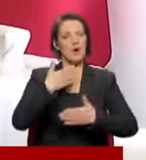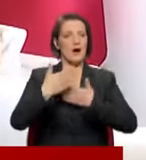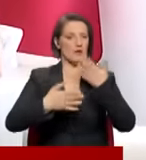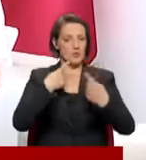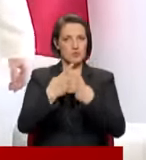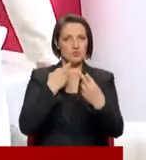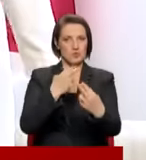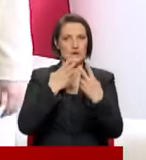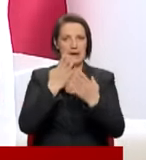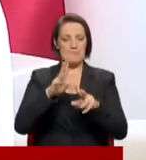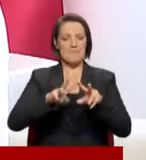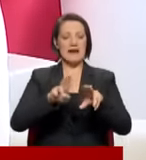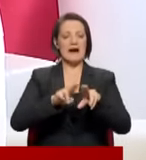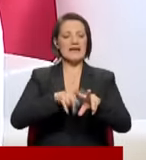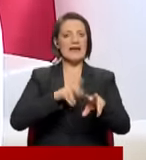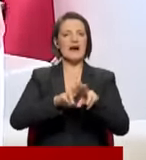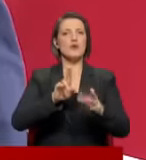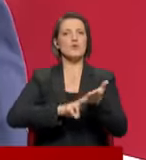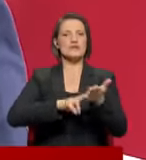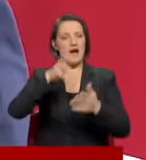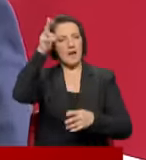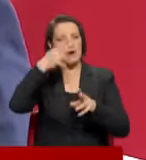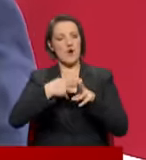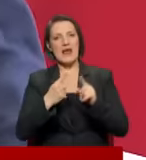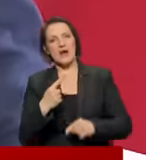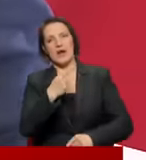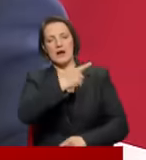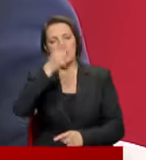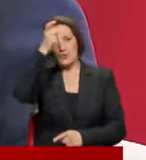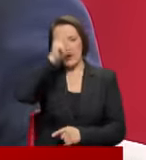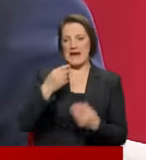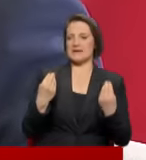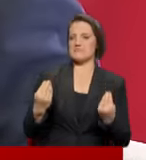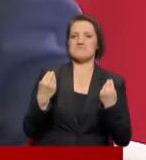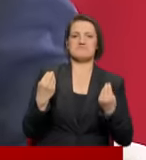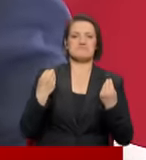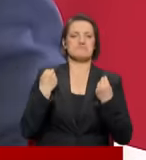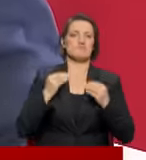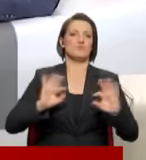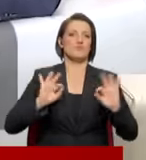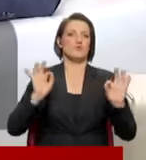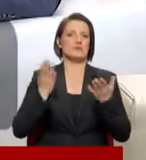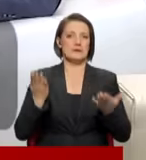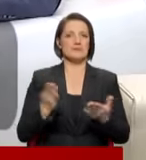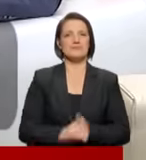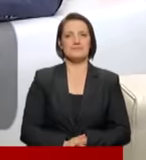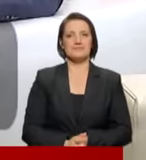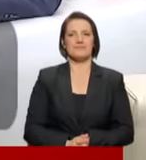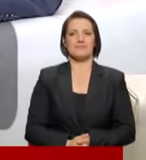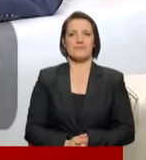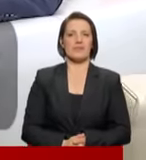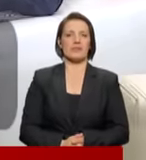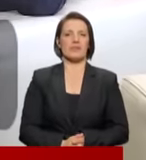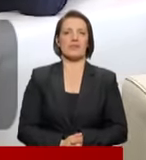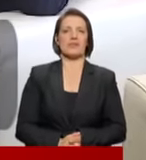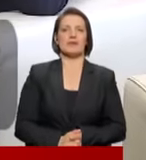AK Parti MKYK üyesi Hasan Sert Amerika'ya örnek göstererek Türkiye'de iyimser bir tablo çizmeye çalıştı. İyi örnekleri görmeye